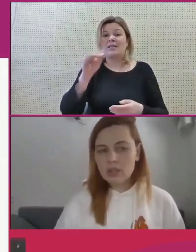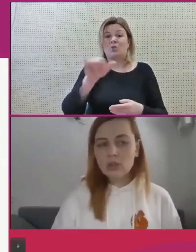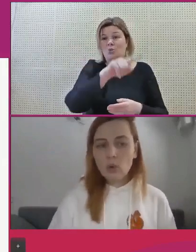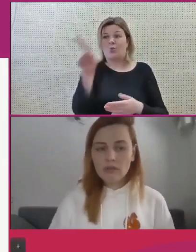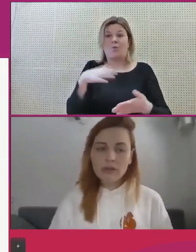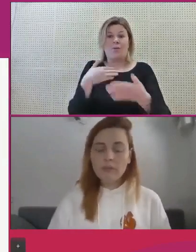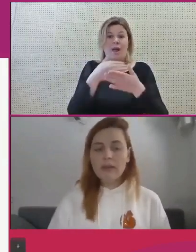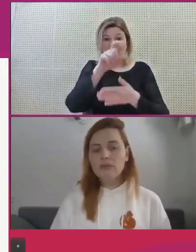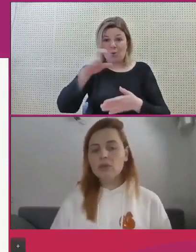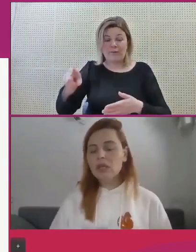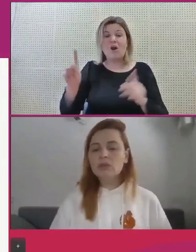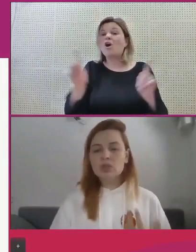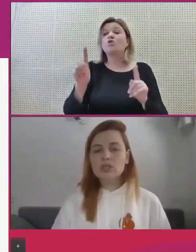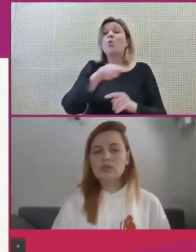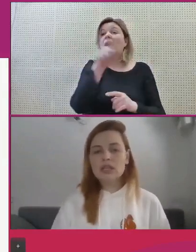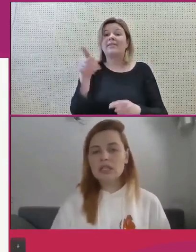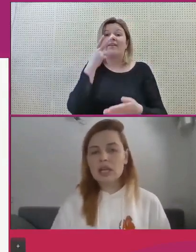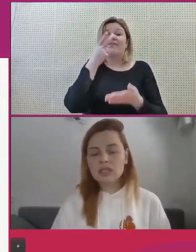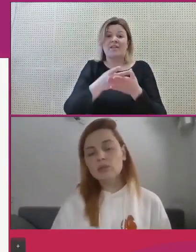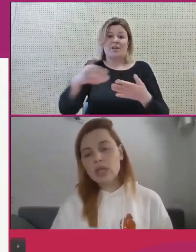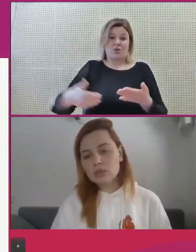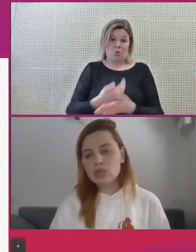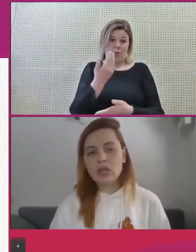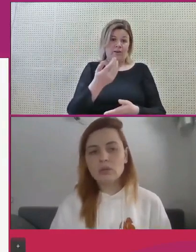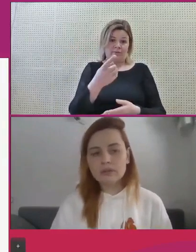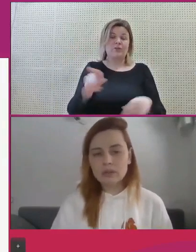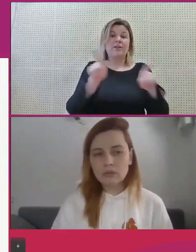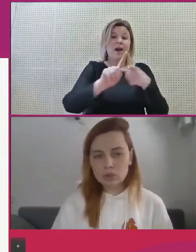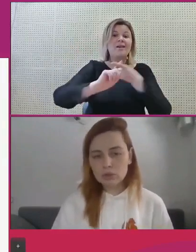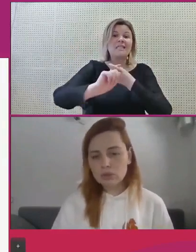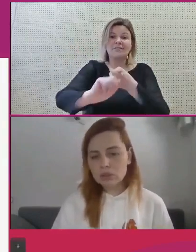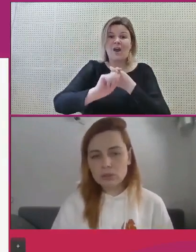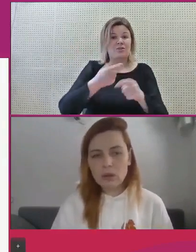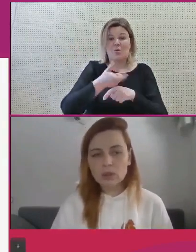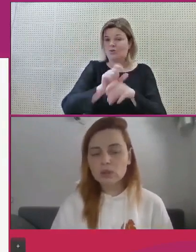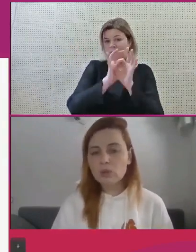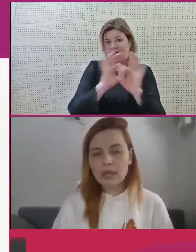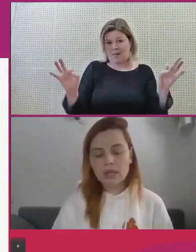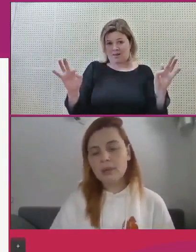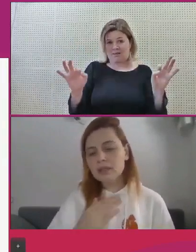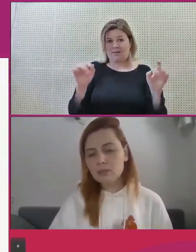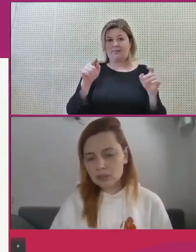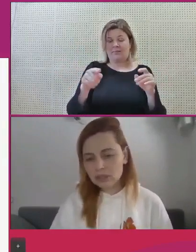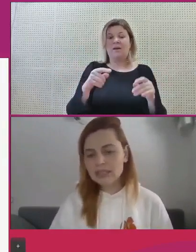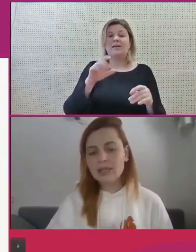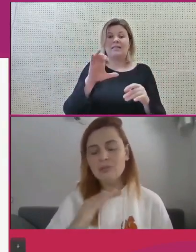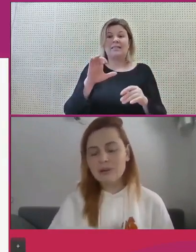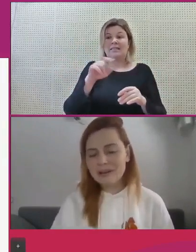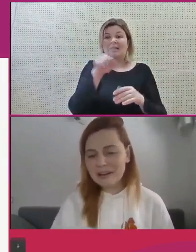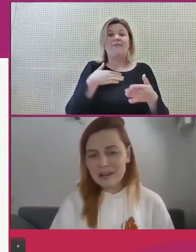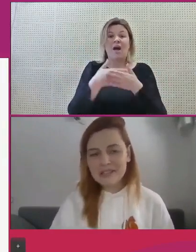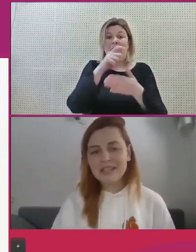видят нового. Вот, это очень связь классная. У нас уже на уровне того, что с ними работает куратор по отработанной